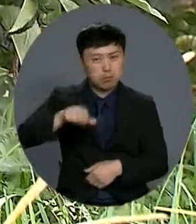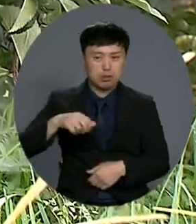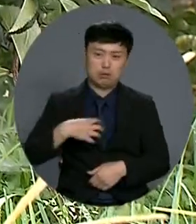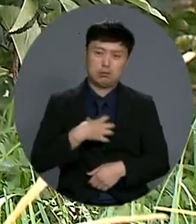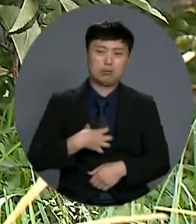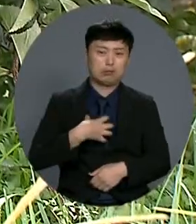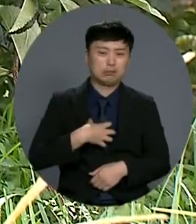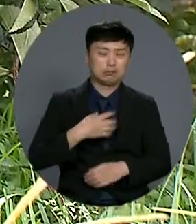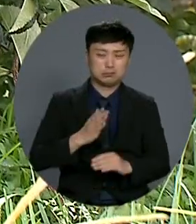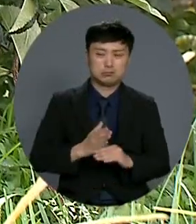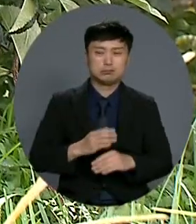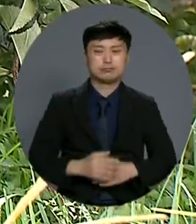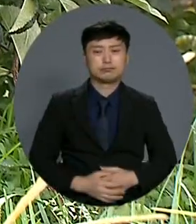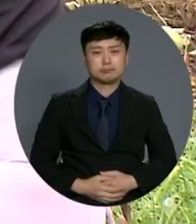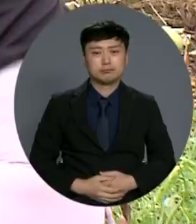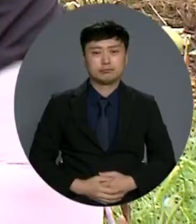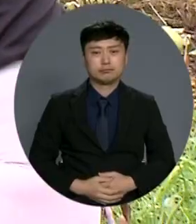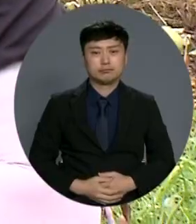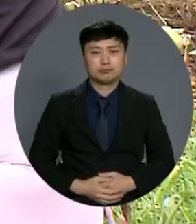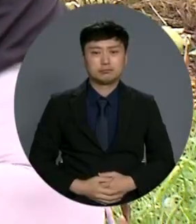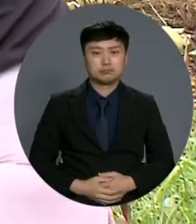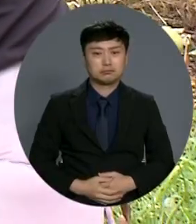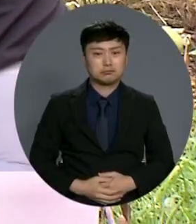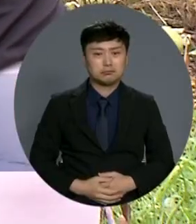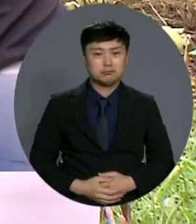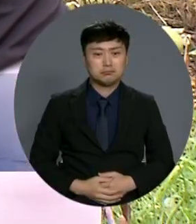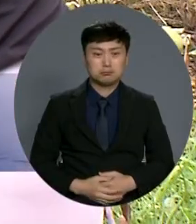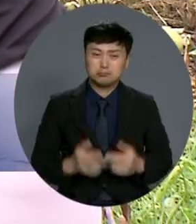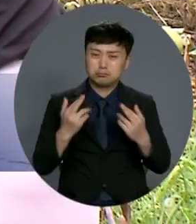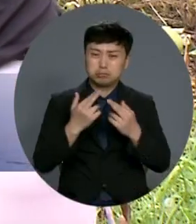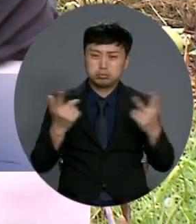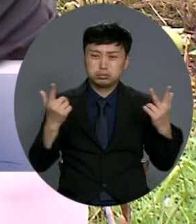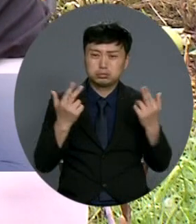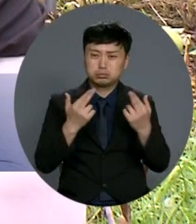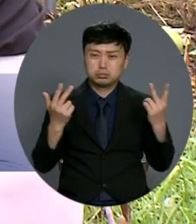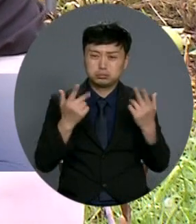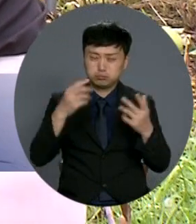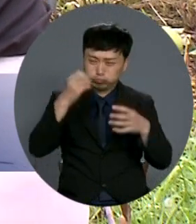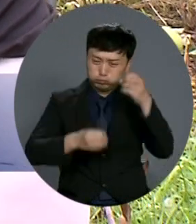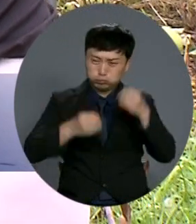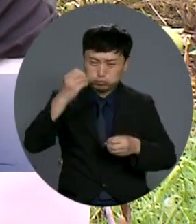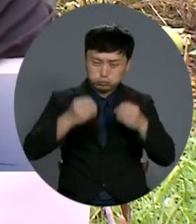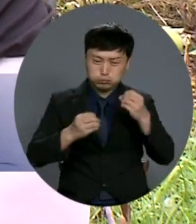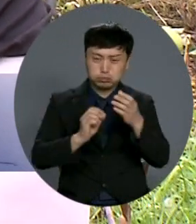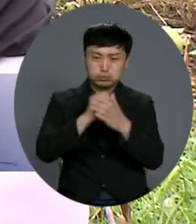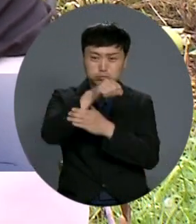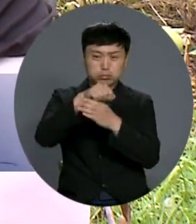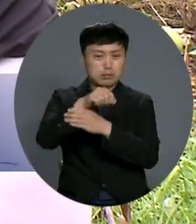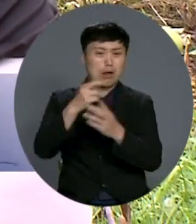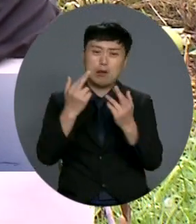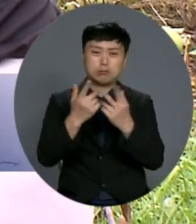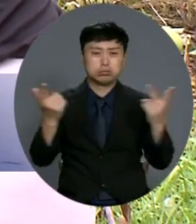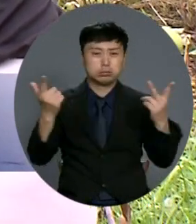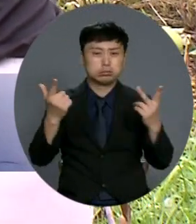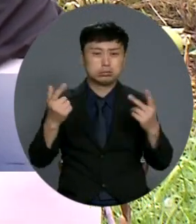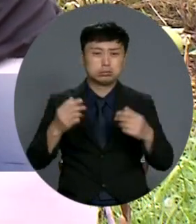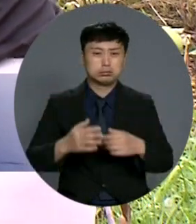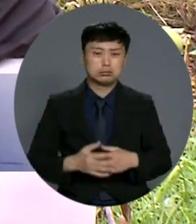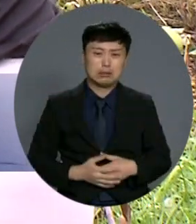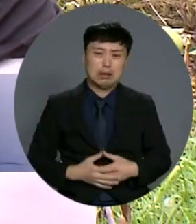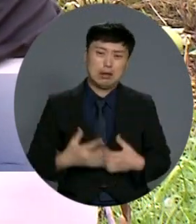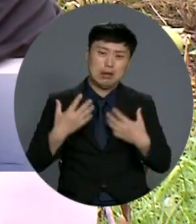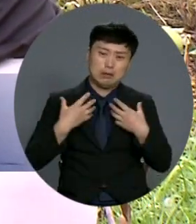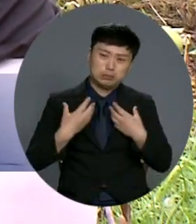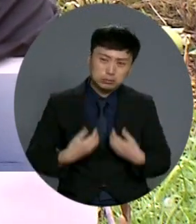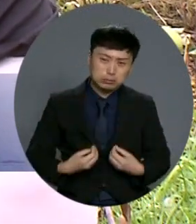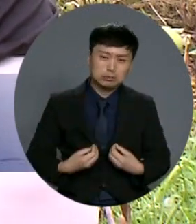걱정이 이만저만이 아닙니다. 거의 뭐 없다시피 할 정도로 이렇게 떨어져 버리니 뭐 아무 생각 없고 허탈했죠.